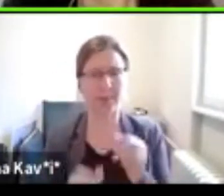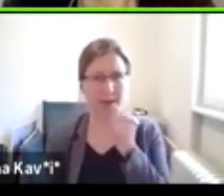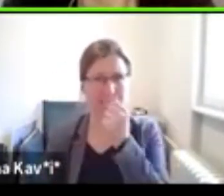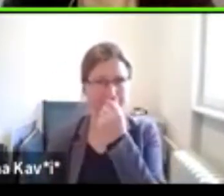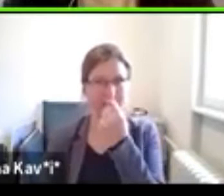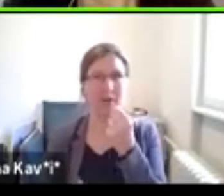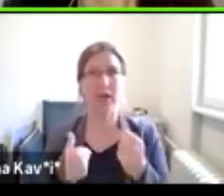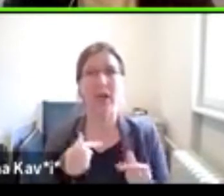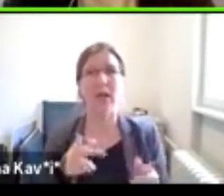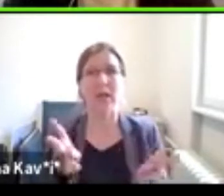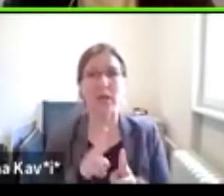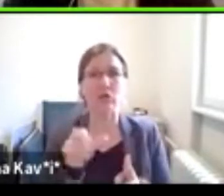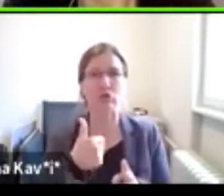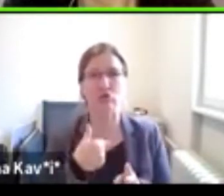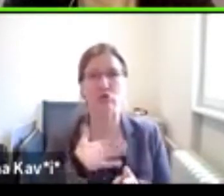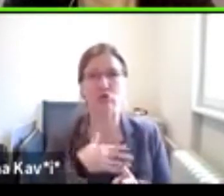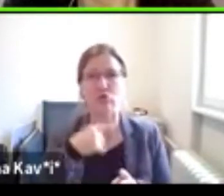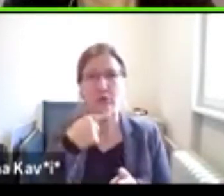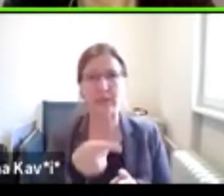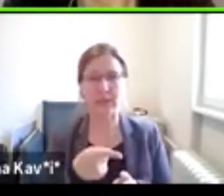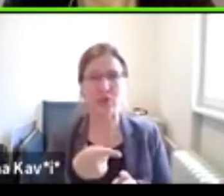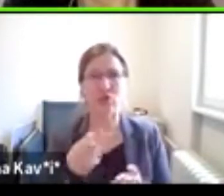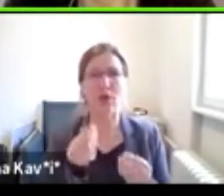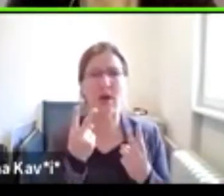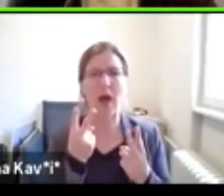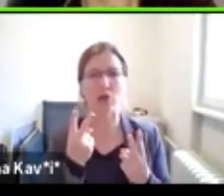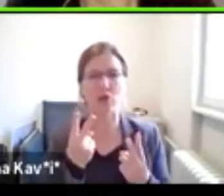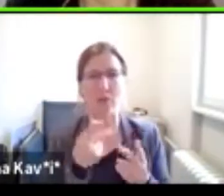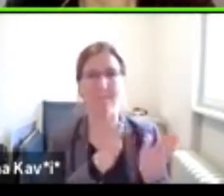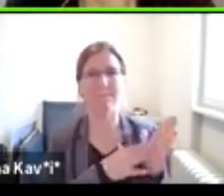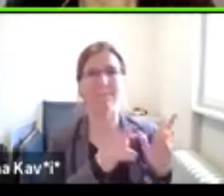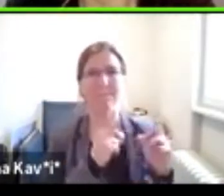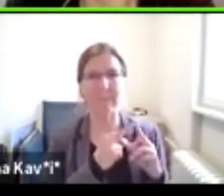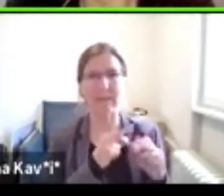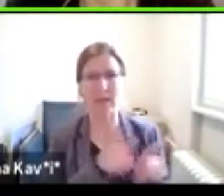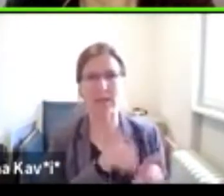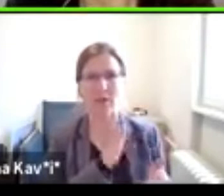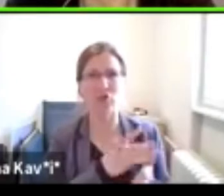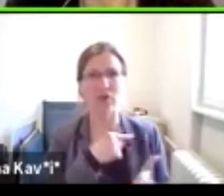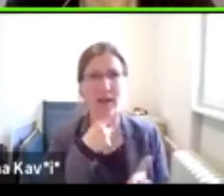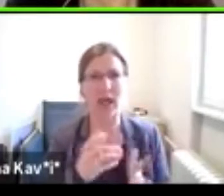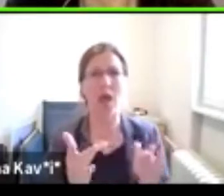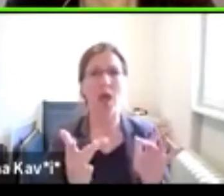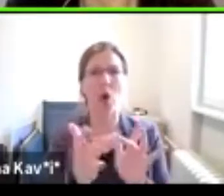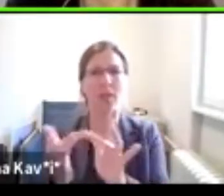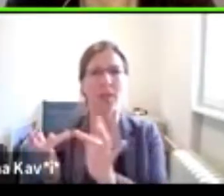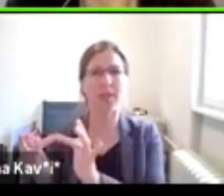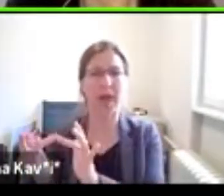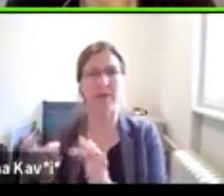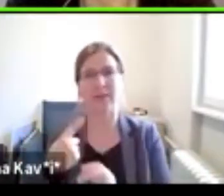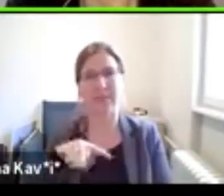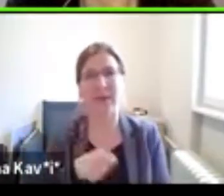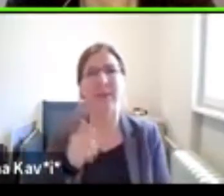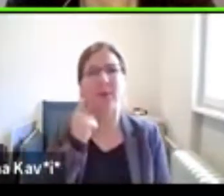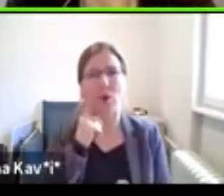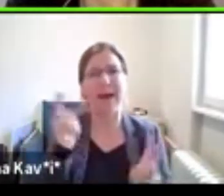volio istaknuti. Zaista pokušavamo, kako je Mija rekla, svesti kontakte na minimum, barem ovaj dio koji mi ne možemo